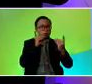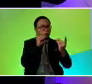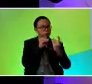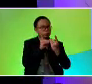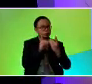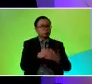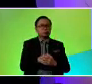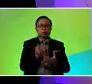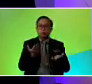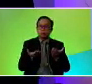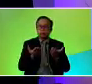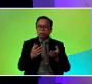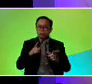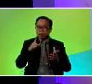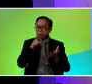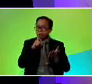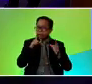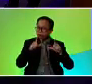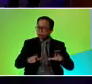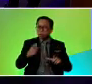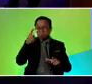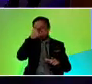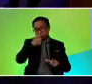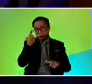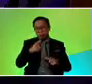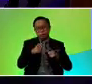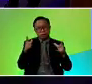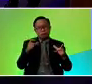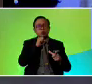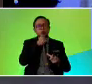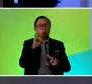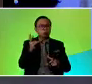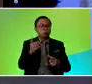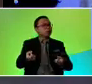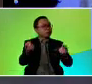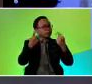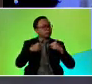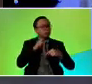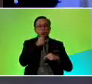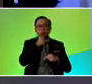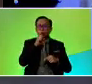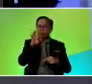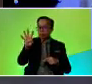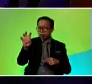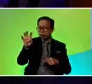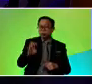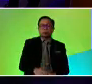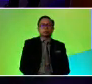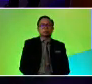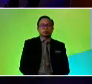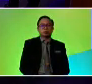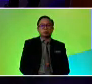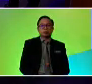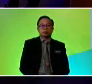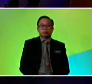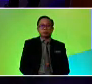mungkin tak mungkin lain kata mukanya umur 17 ya ataupun dia udah buat